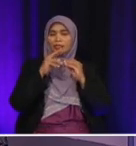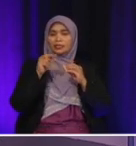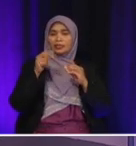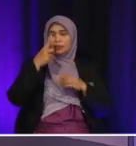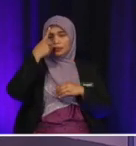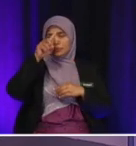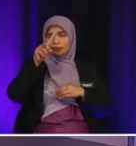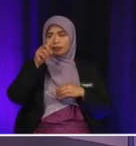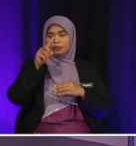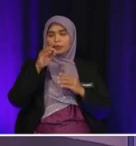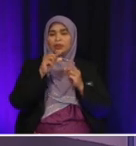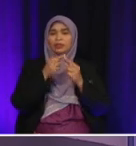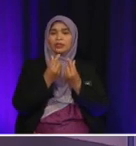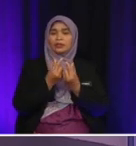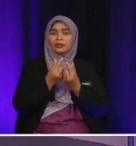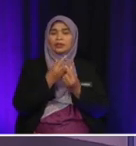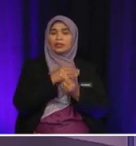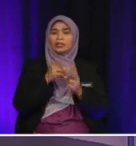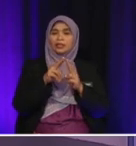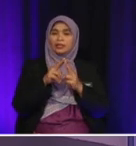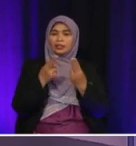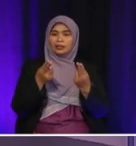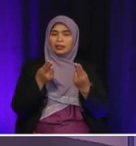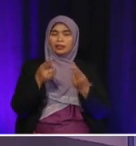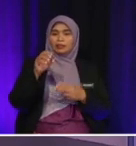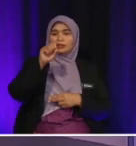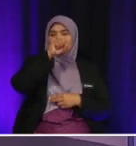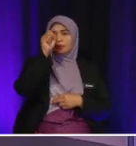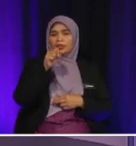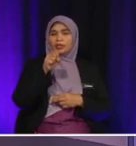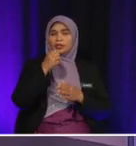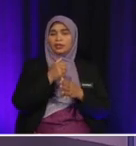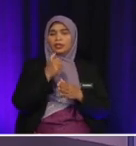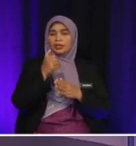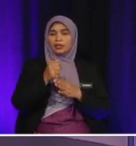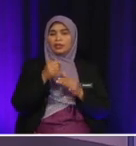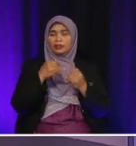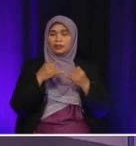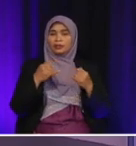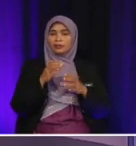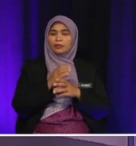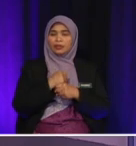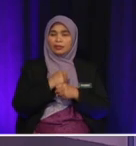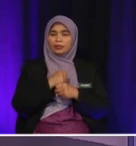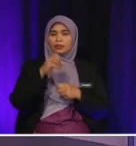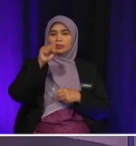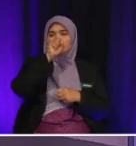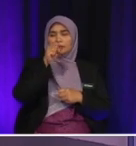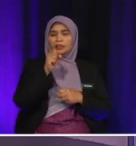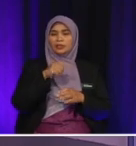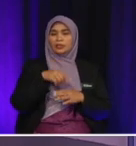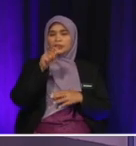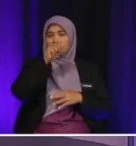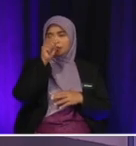untuk al-quran dan hadis soalan ataupun jenis bentuk soalan yang akan ditanya ialah